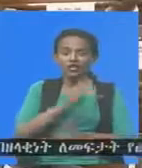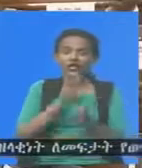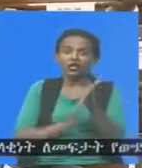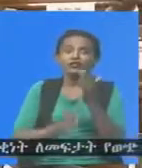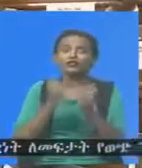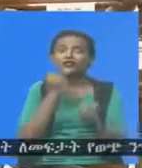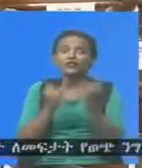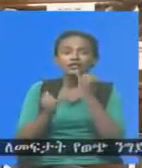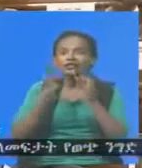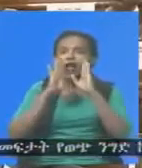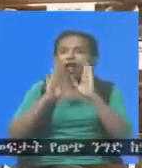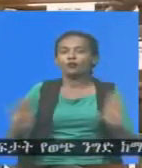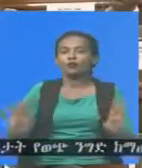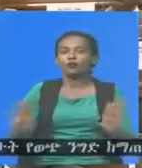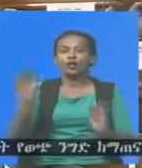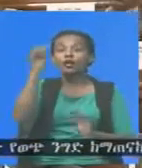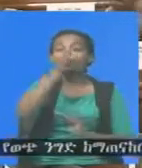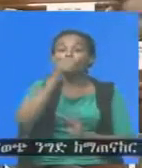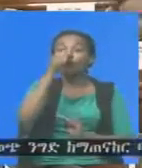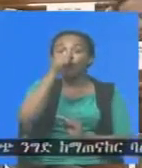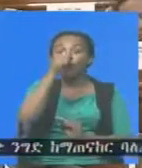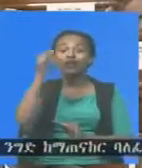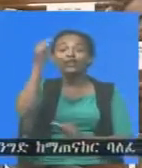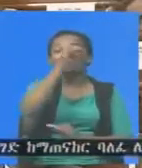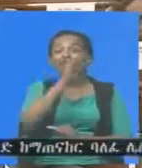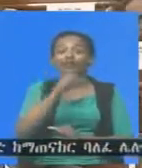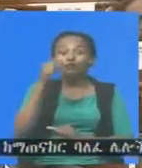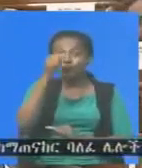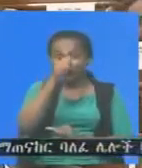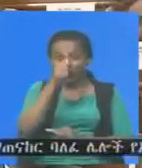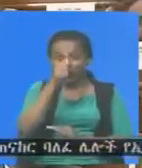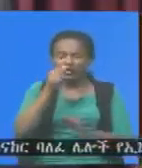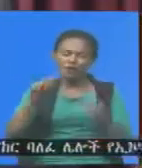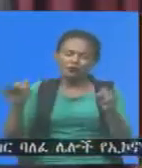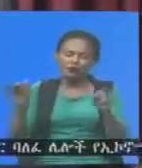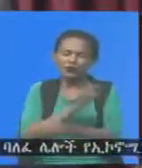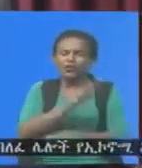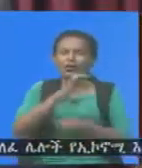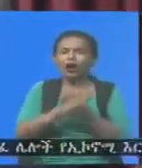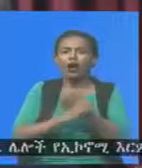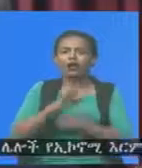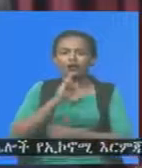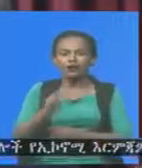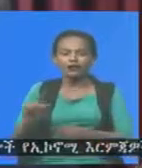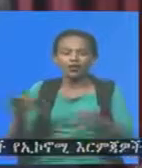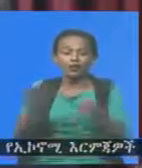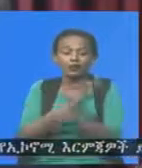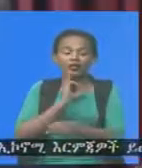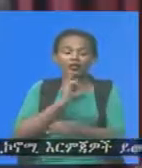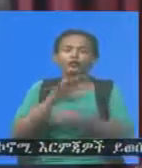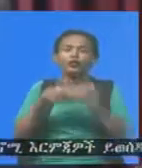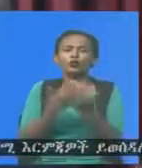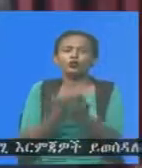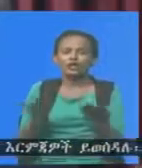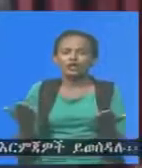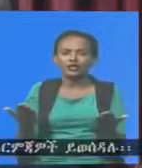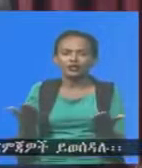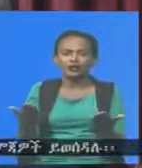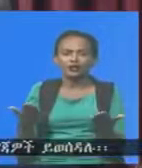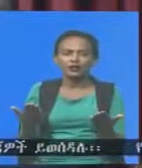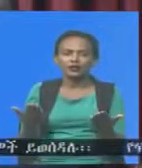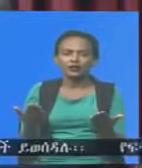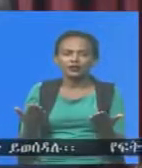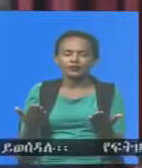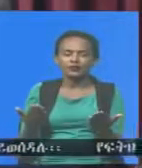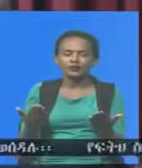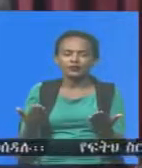ነው። ኢትዮጵያ ለኢትዮጵያውያን በቂ ሀገር ናት። በቂ ናት በሁሉ ነገር።